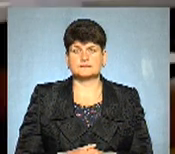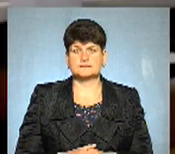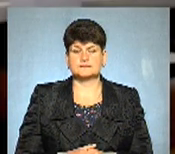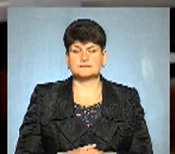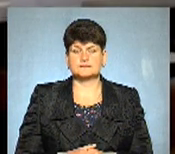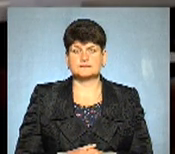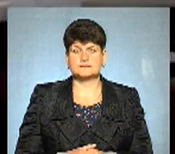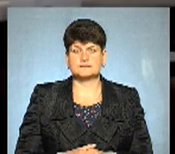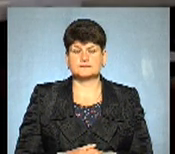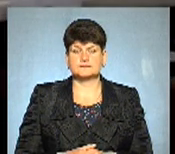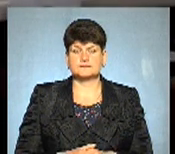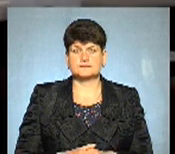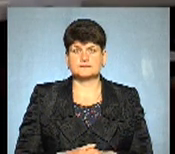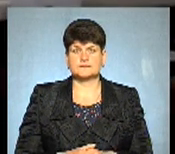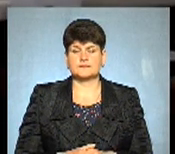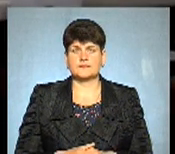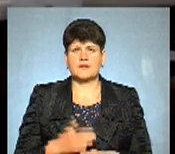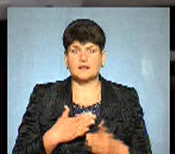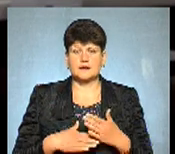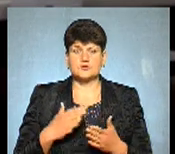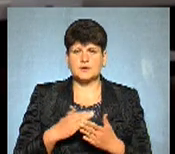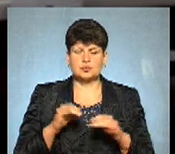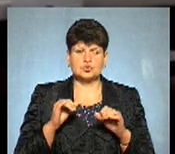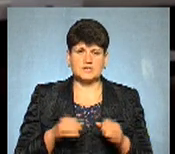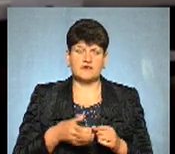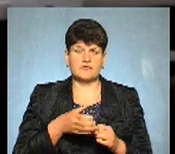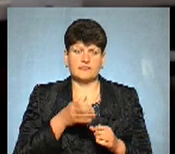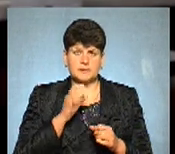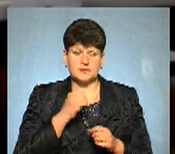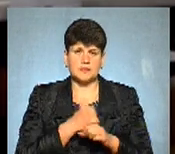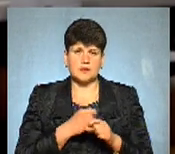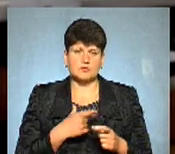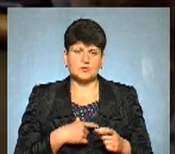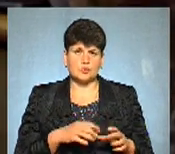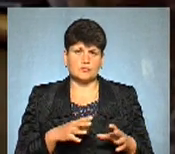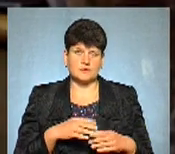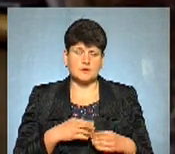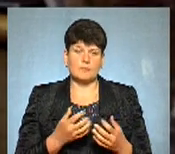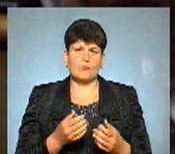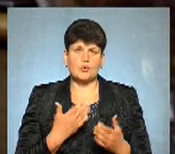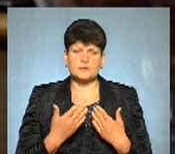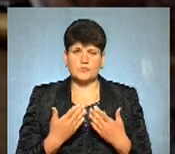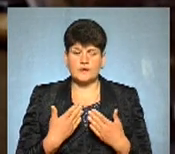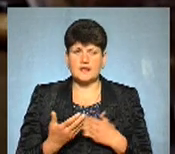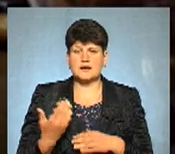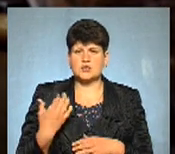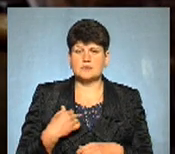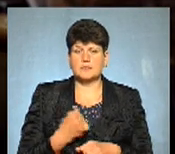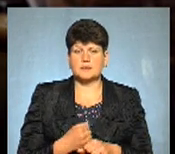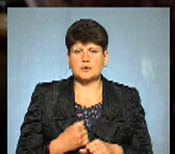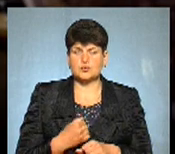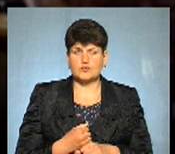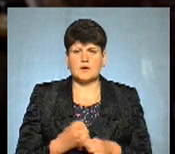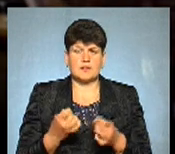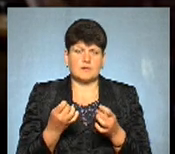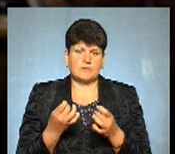дякуємо. Рада, що є така вже можливість випити каву з собою, взяти і поспілкуватися. До того ми працювали